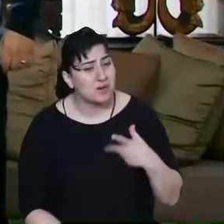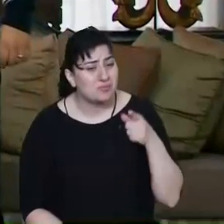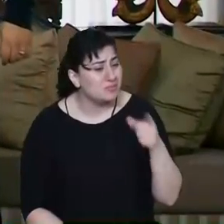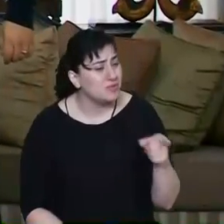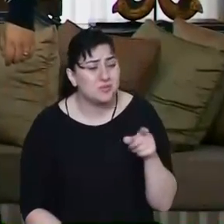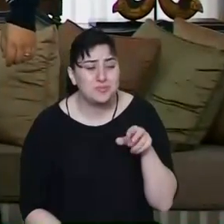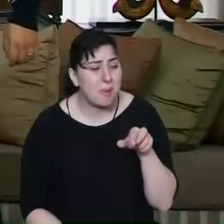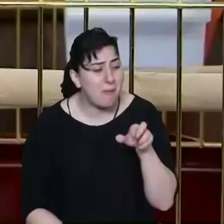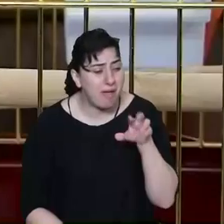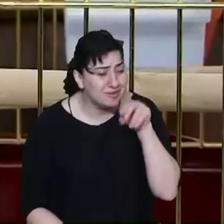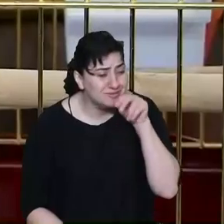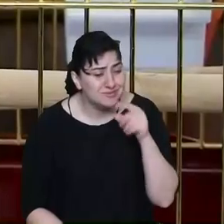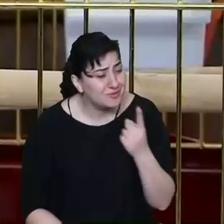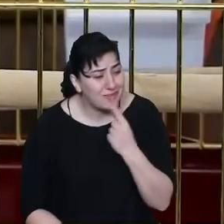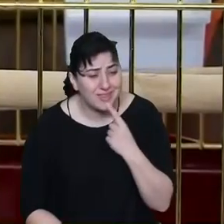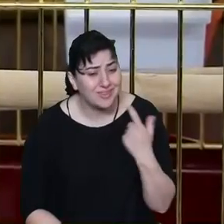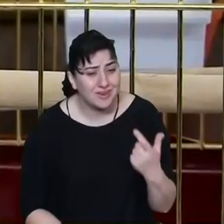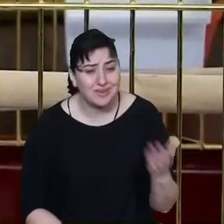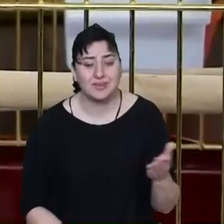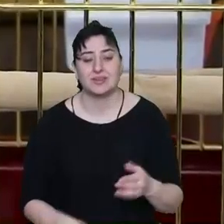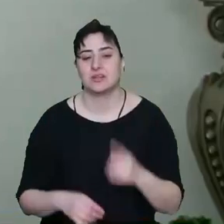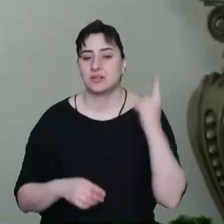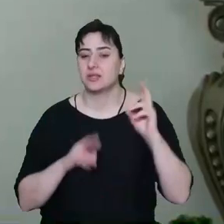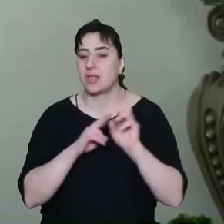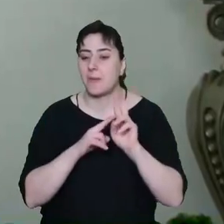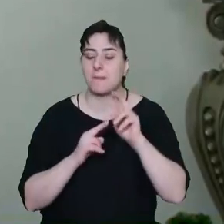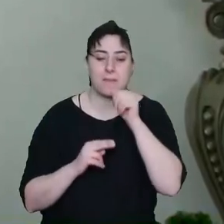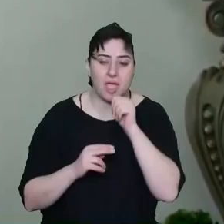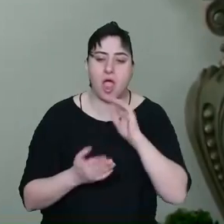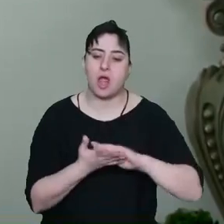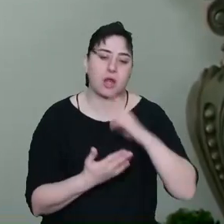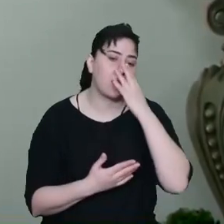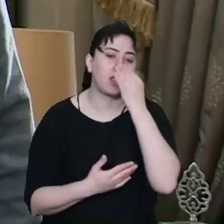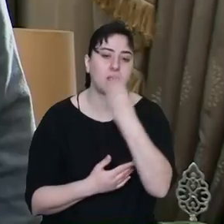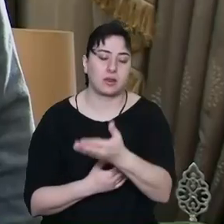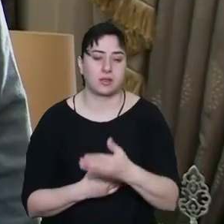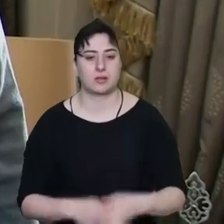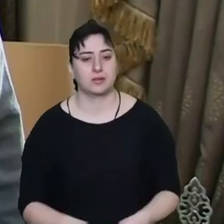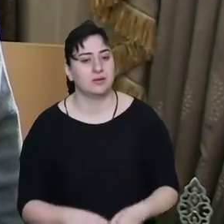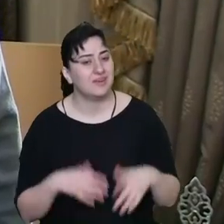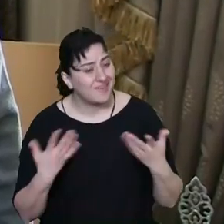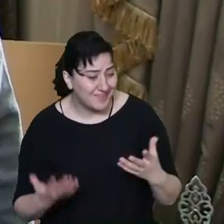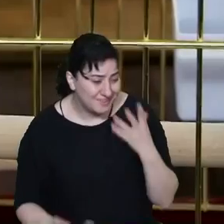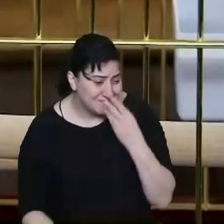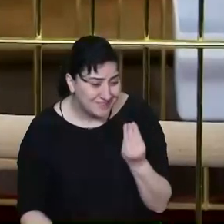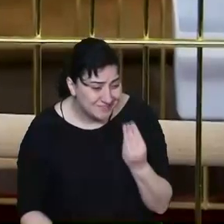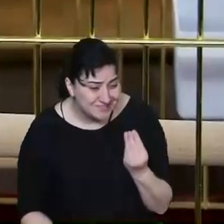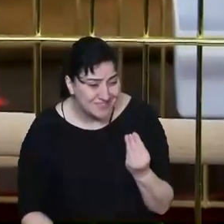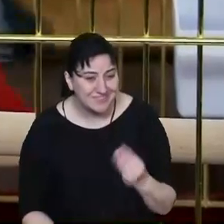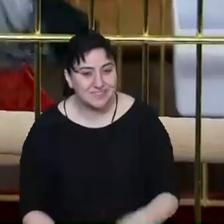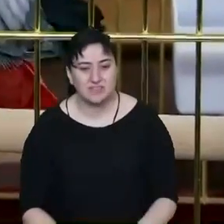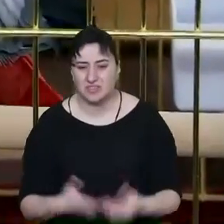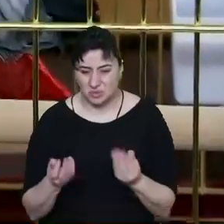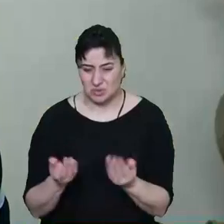bu papakan nereden çıktı? Kemal Bey'in arkadaşı Cahit Bey yollamış hediye olarak. Ne kadar güzel.